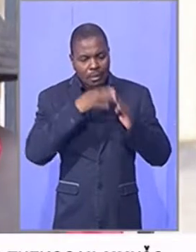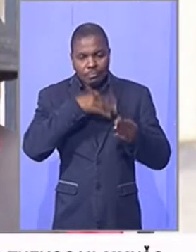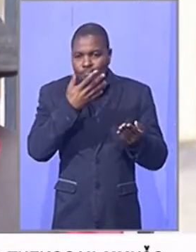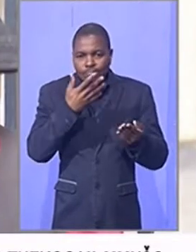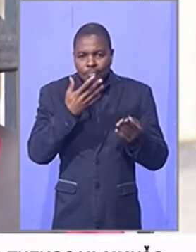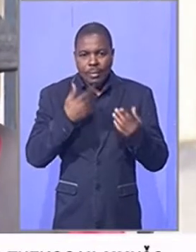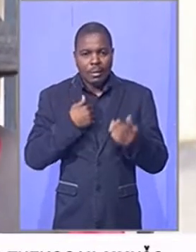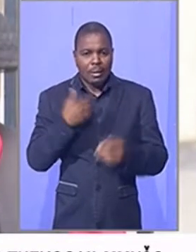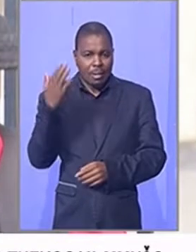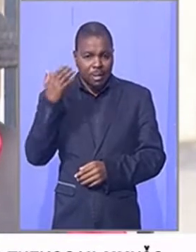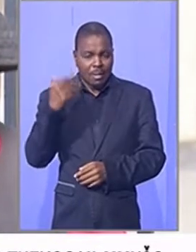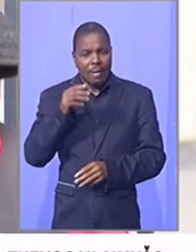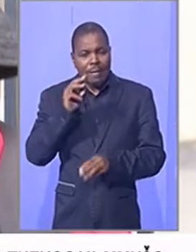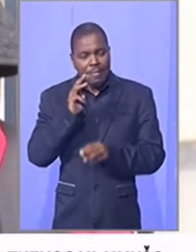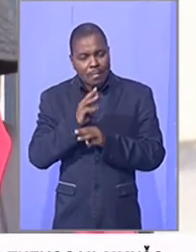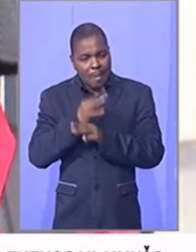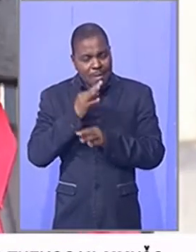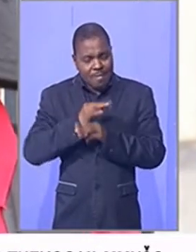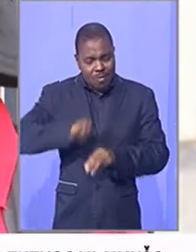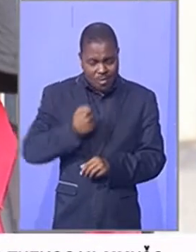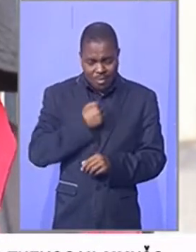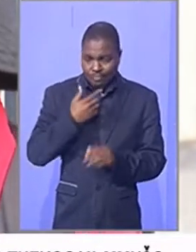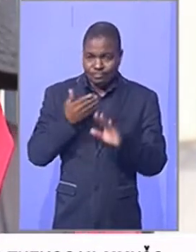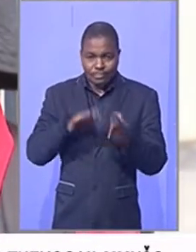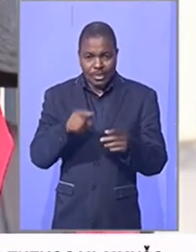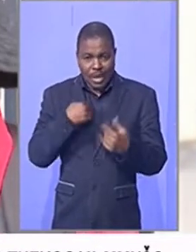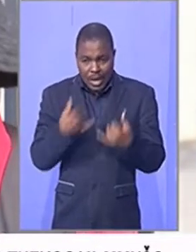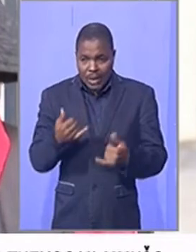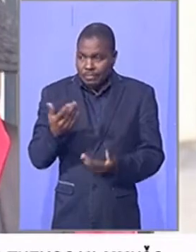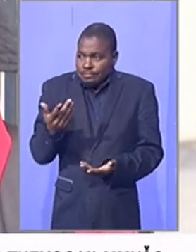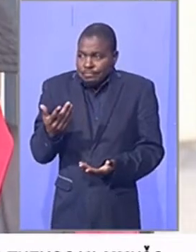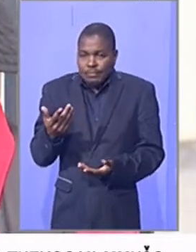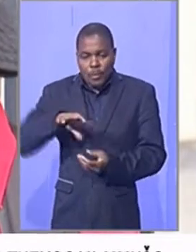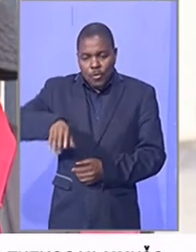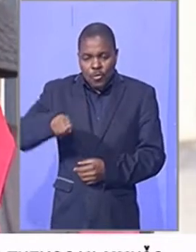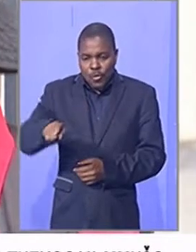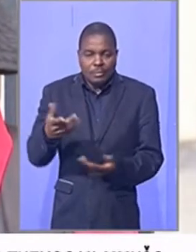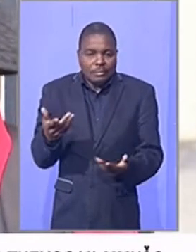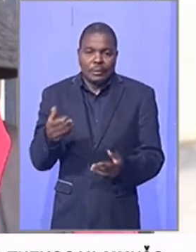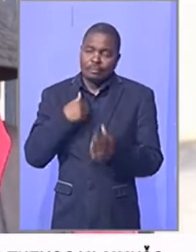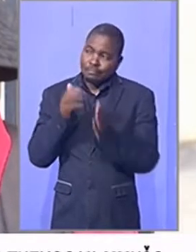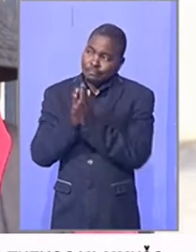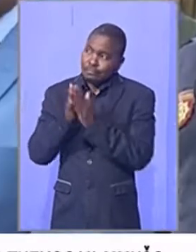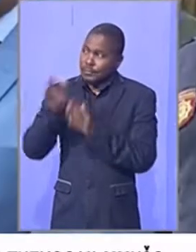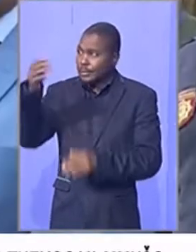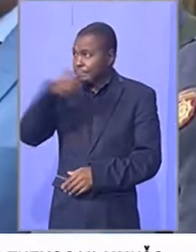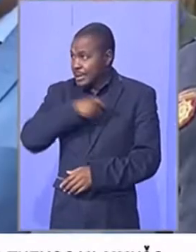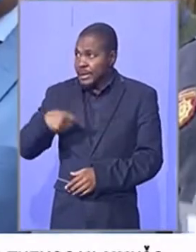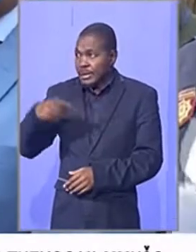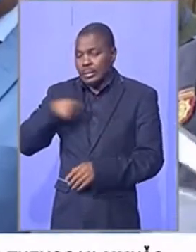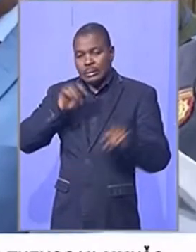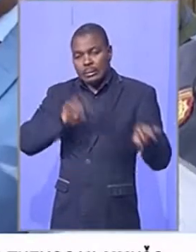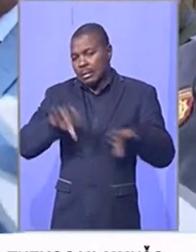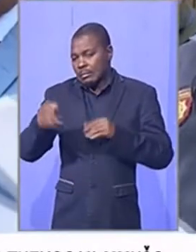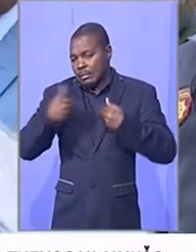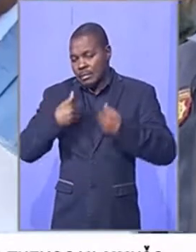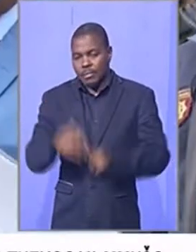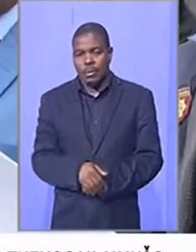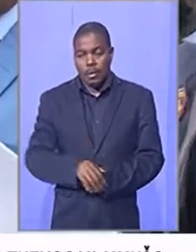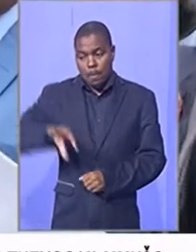monna ka tswa military veteran ke emeleng ka dino ha ke letho ka ga province ya first state o president ke a sotleya. Mmuso wa province o re o